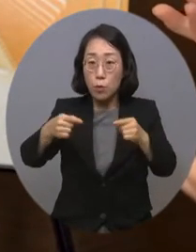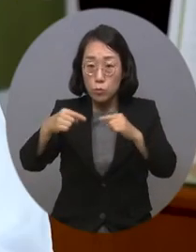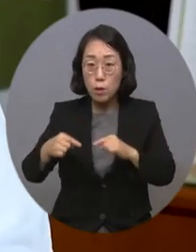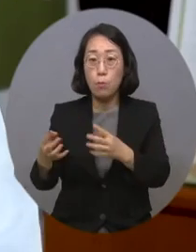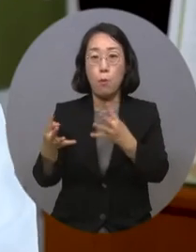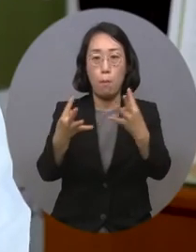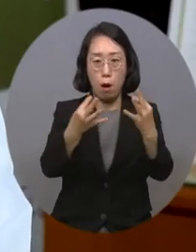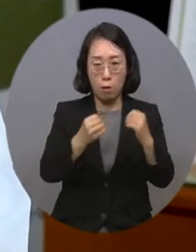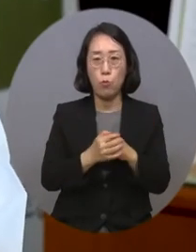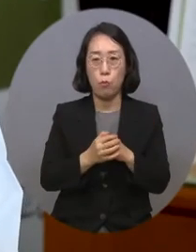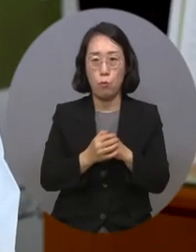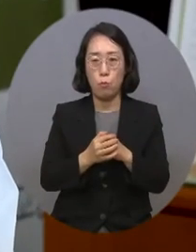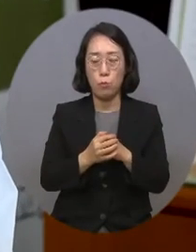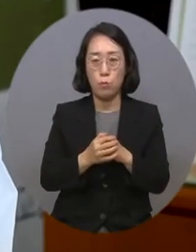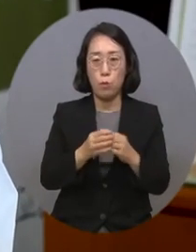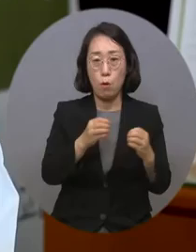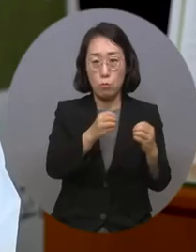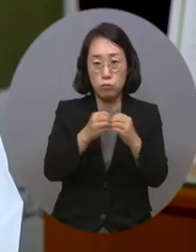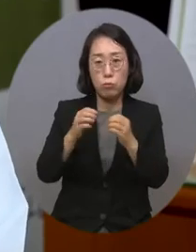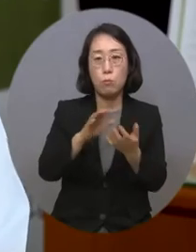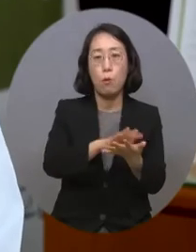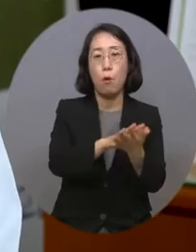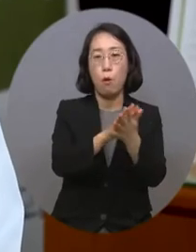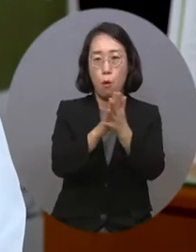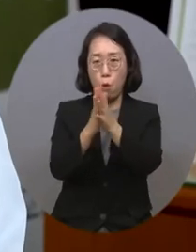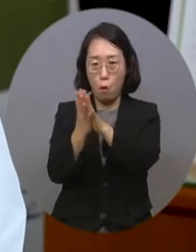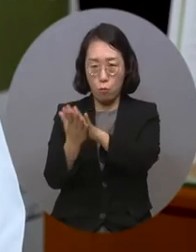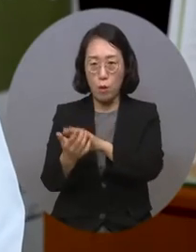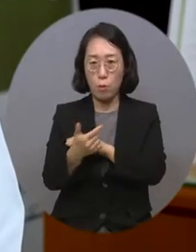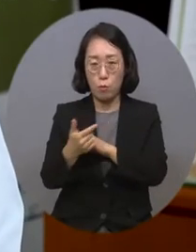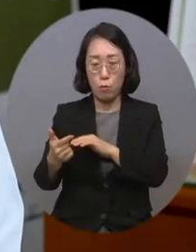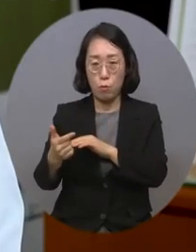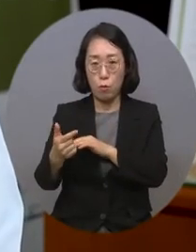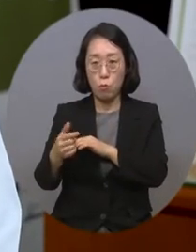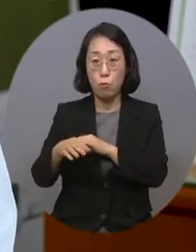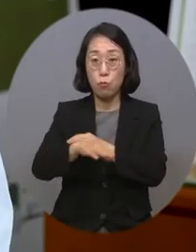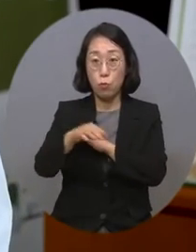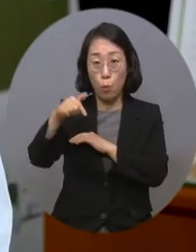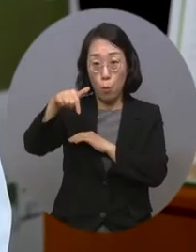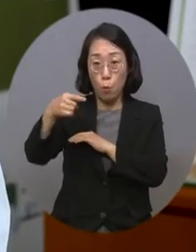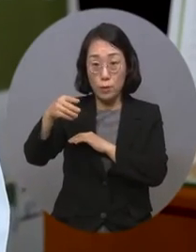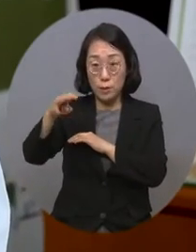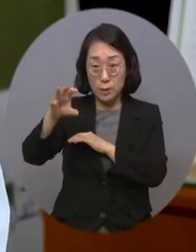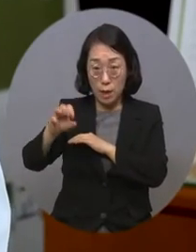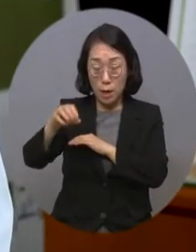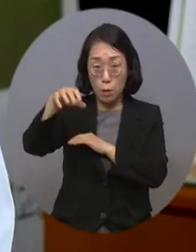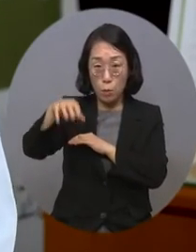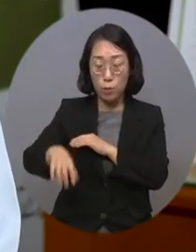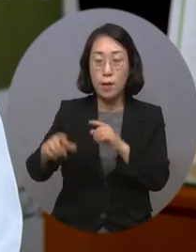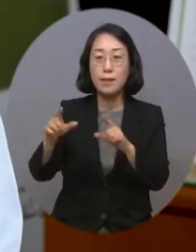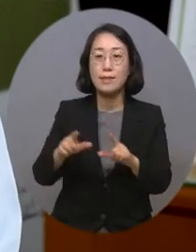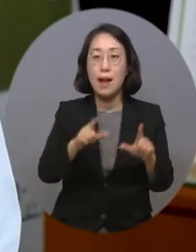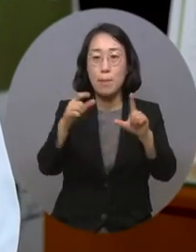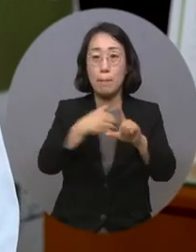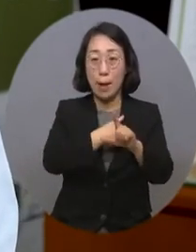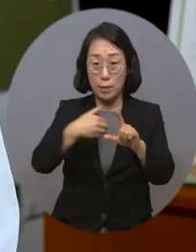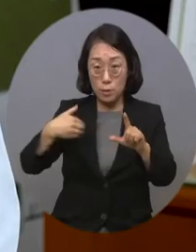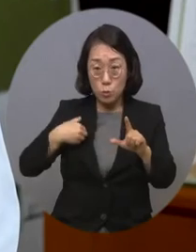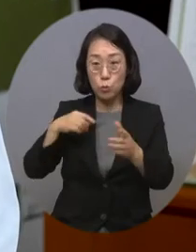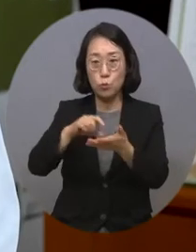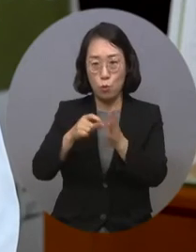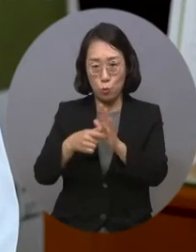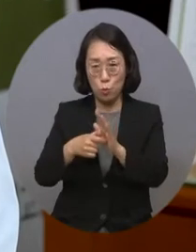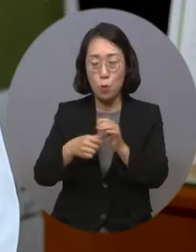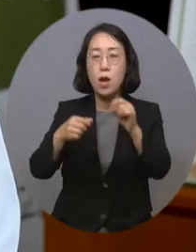놀라운 변화가 일어나고 있습니다. 우리 고창군이 삶의 질, 삶의 만족도가 전라북도